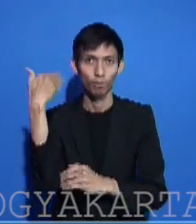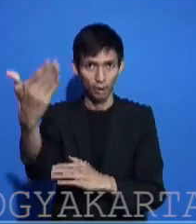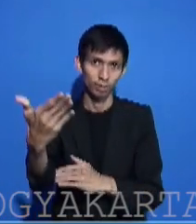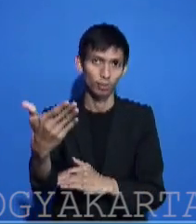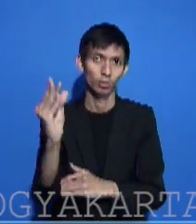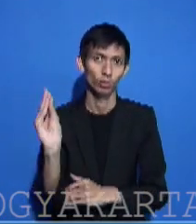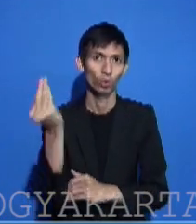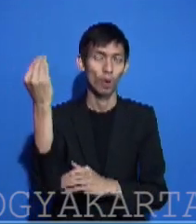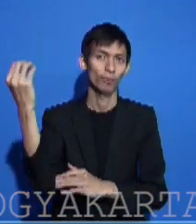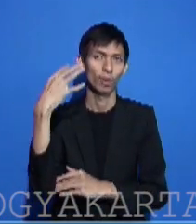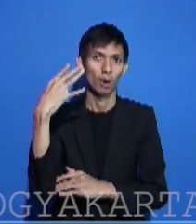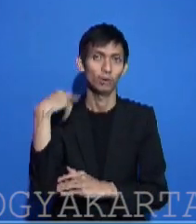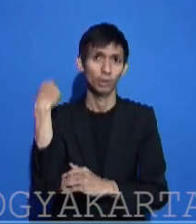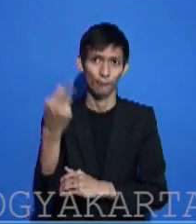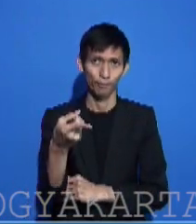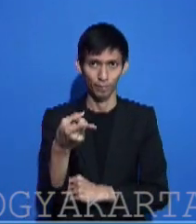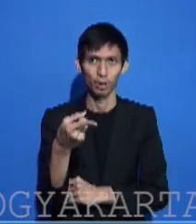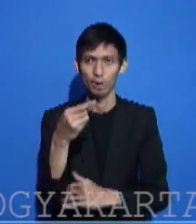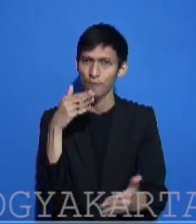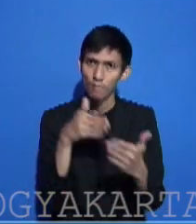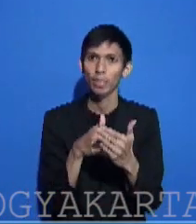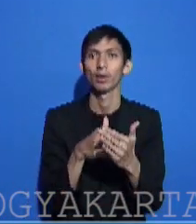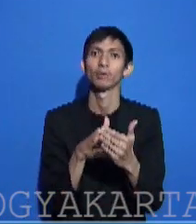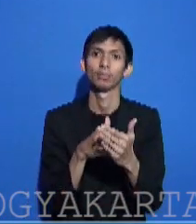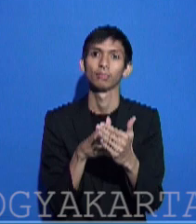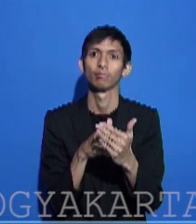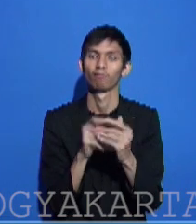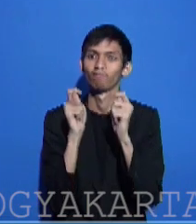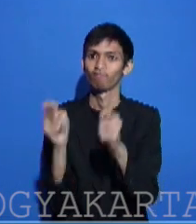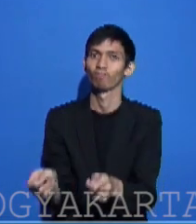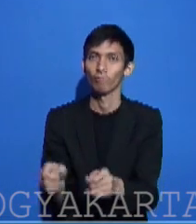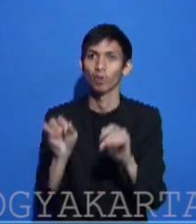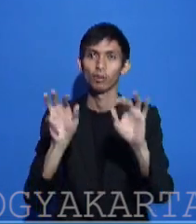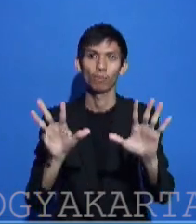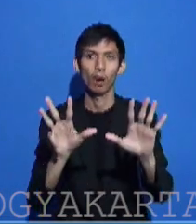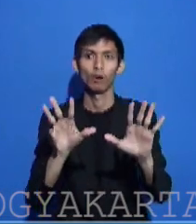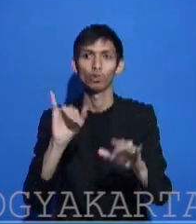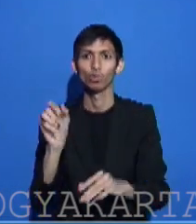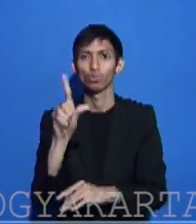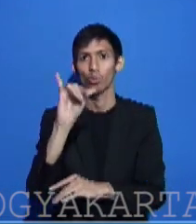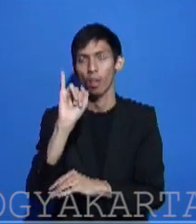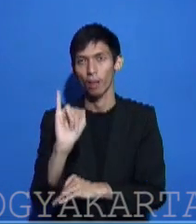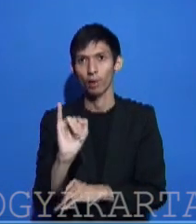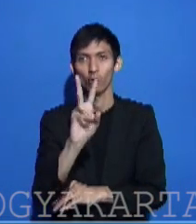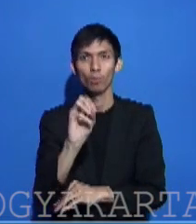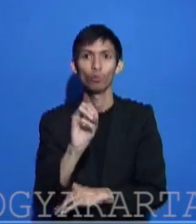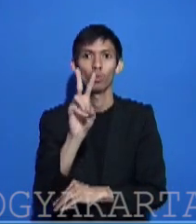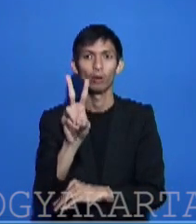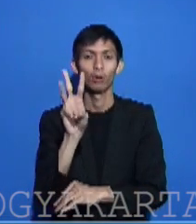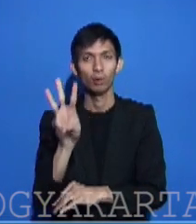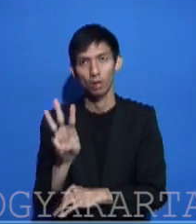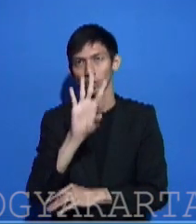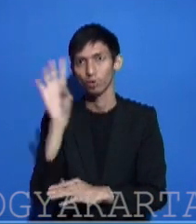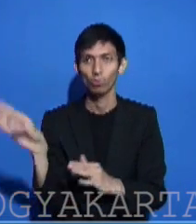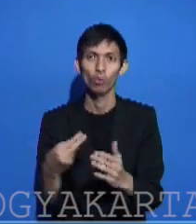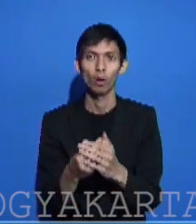setelah batas akhir perbaikan bakal terologislatif tanggal 9 Juli 2023 pukul 00 semua bakal calon harus sudah